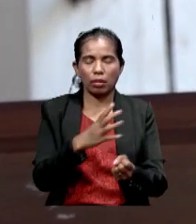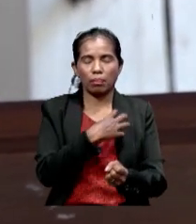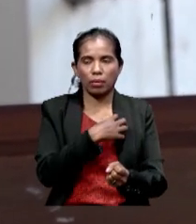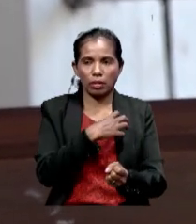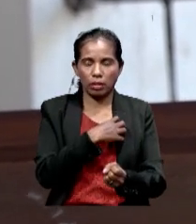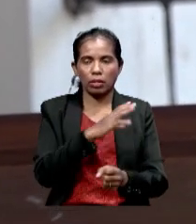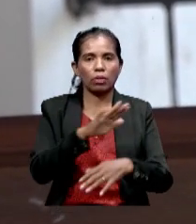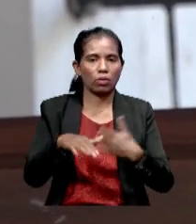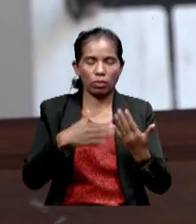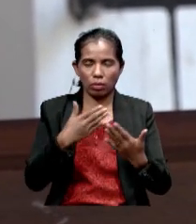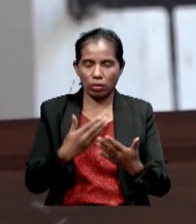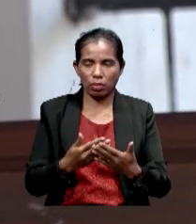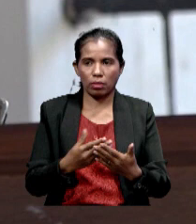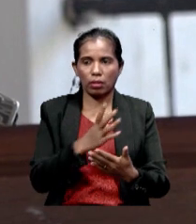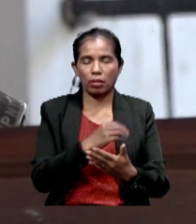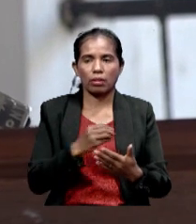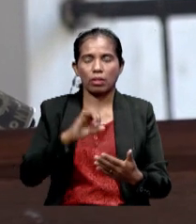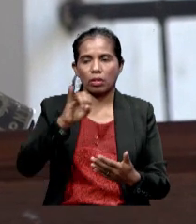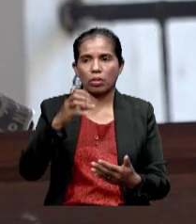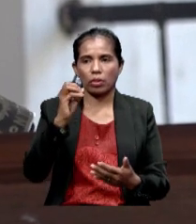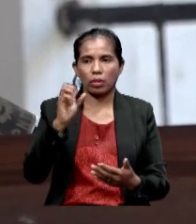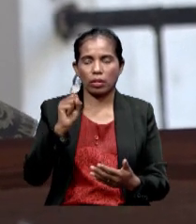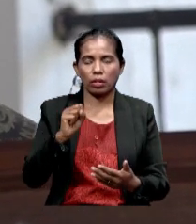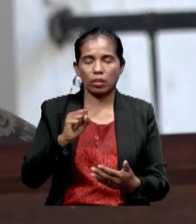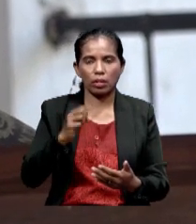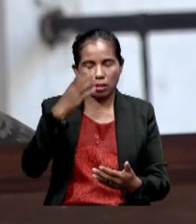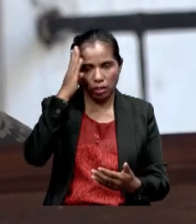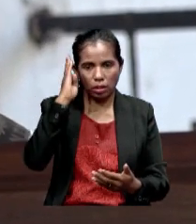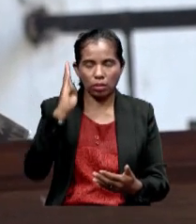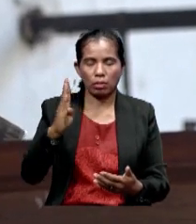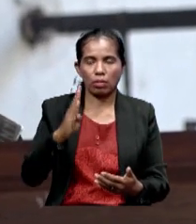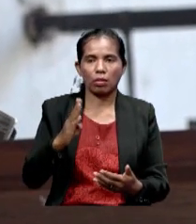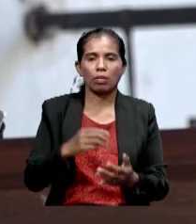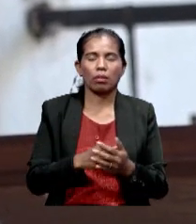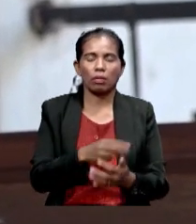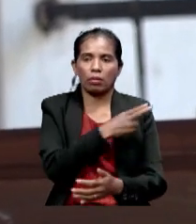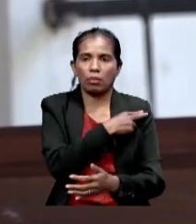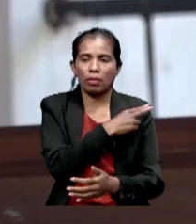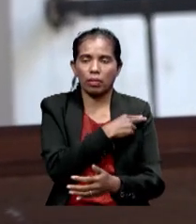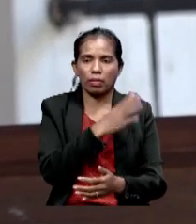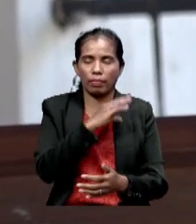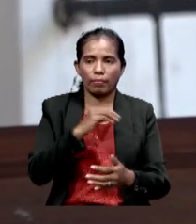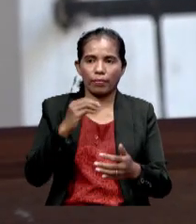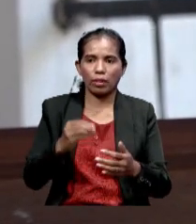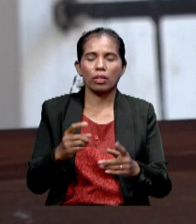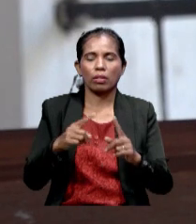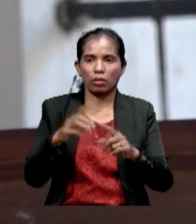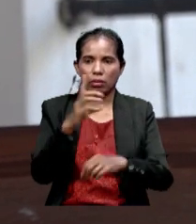TLPDP Sesanti, Sir Jeff Turner, Sir Komandante TLPDP aktual, Sir Darren Boy, nebe uhin